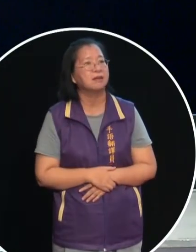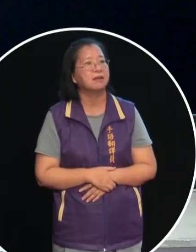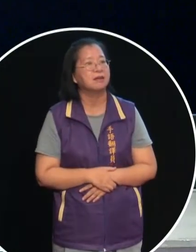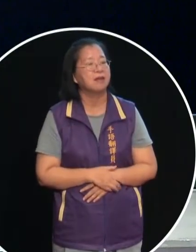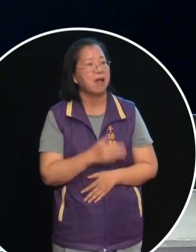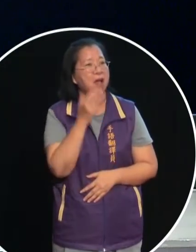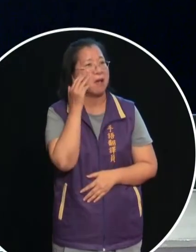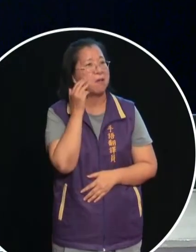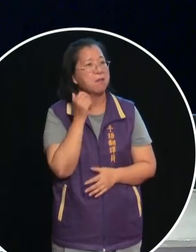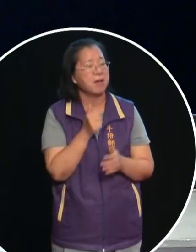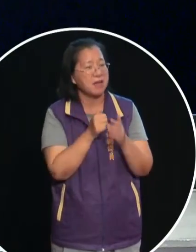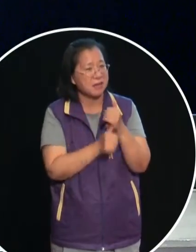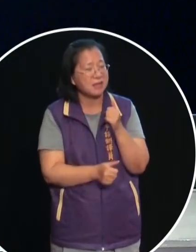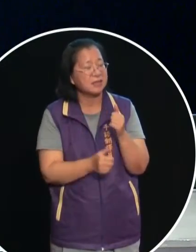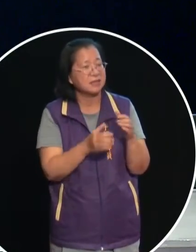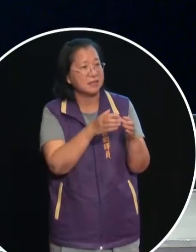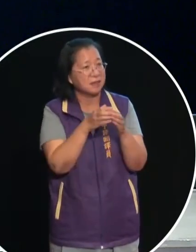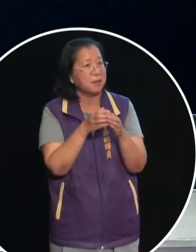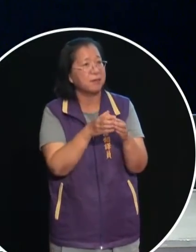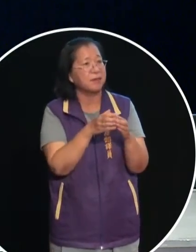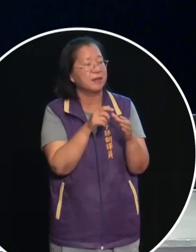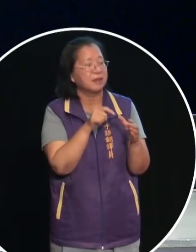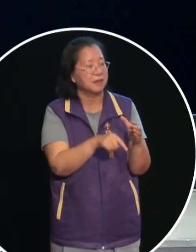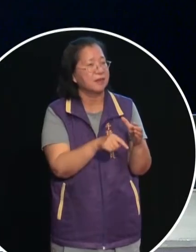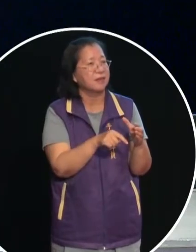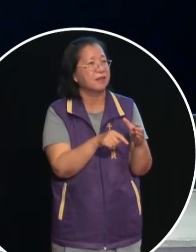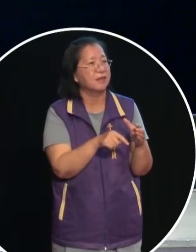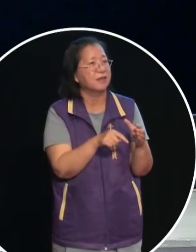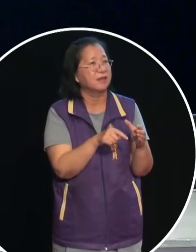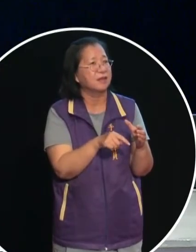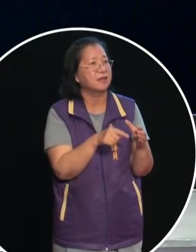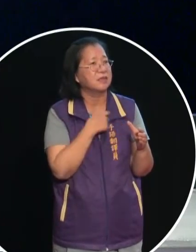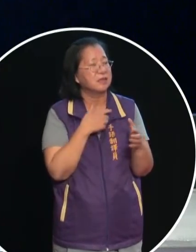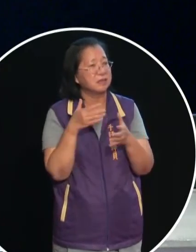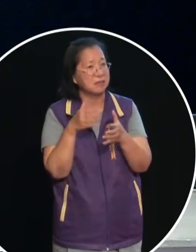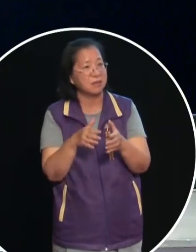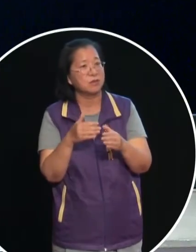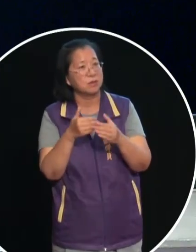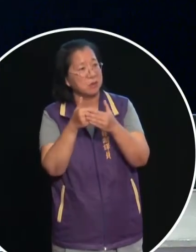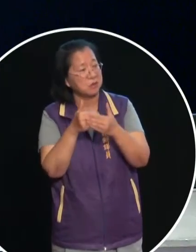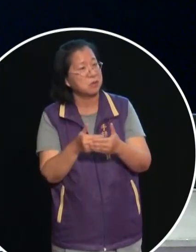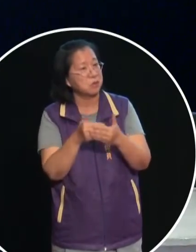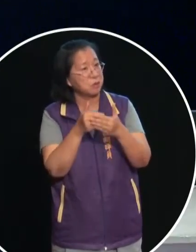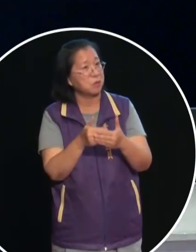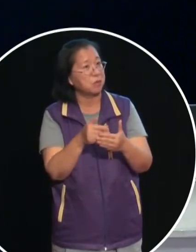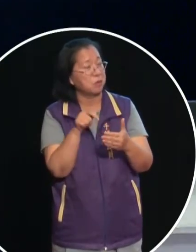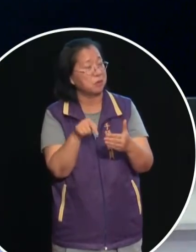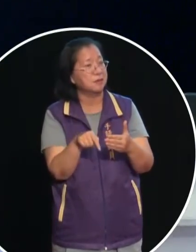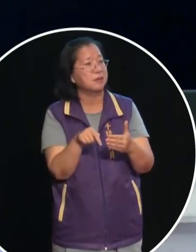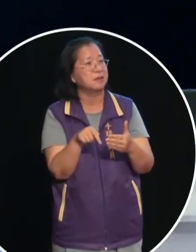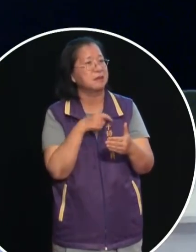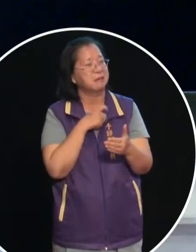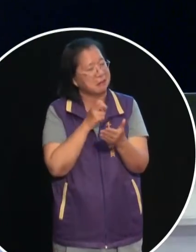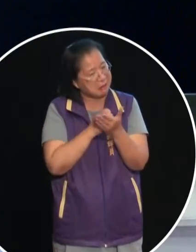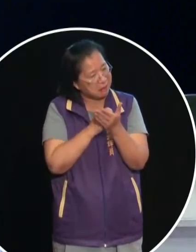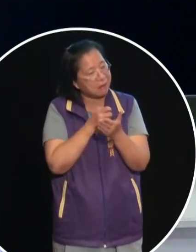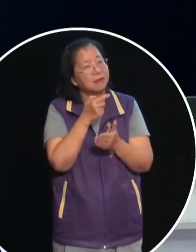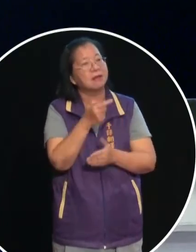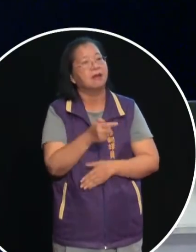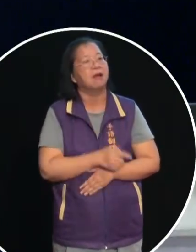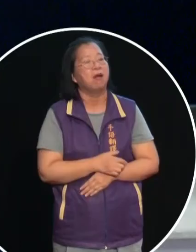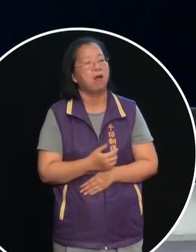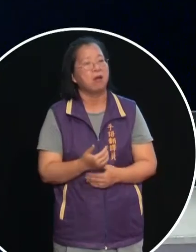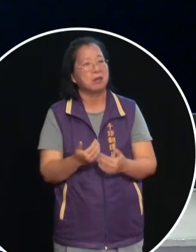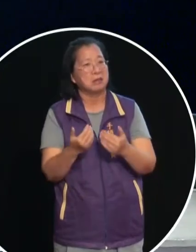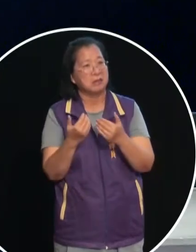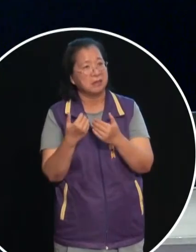会长，马先拜的马先生先是第一节是他对中国的态度比较严格，然后对台